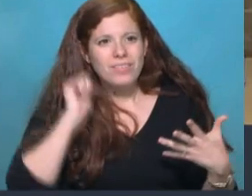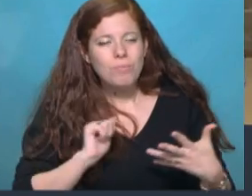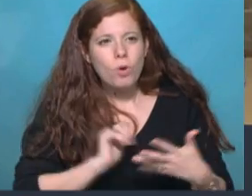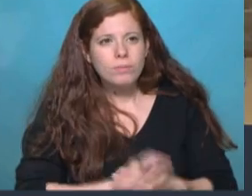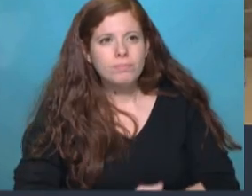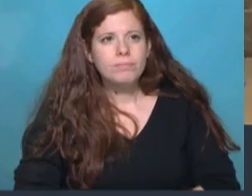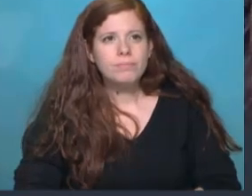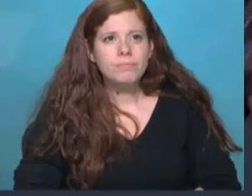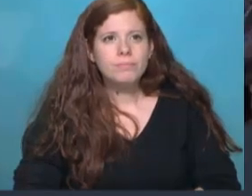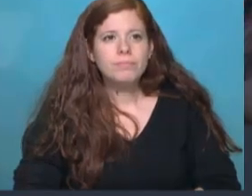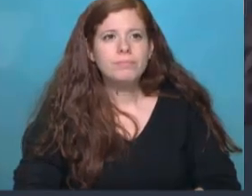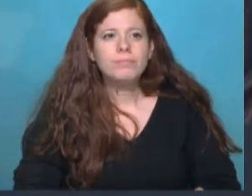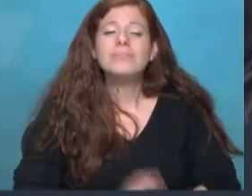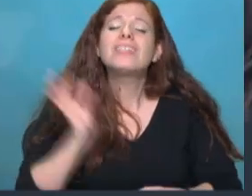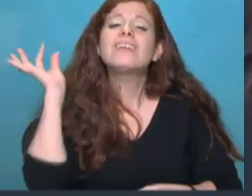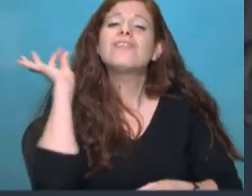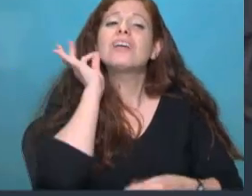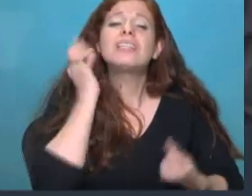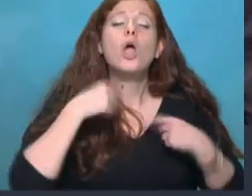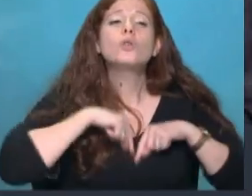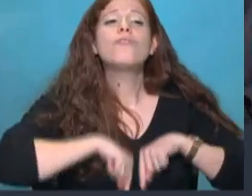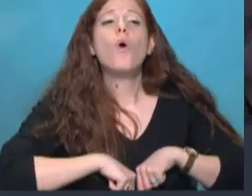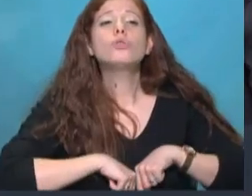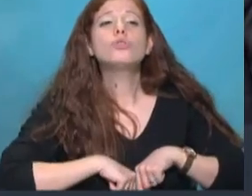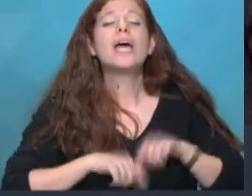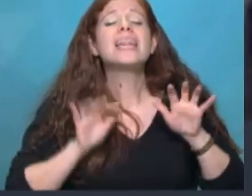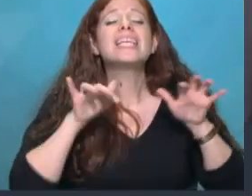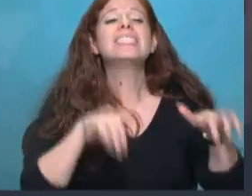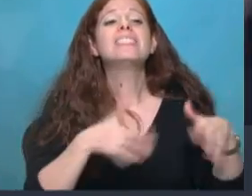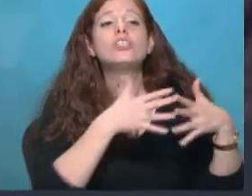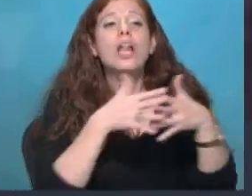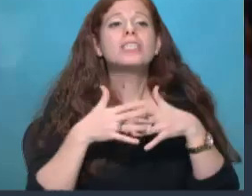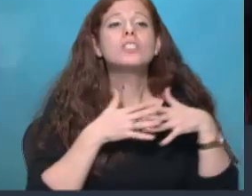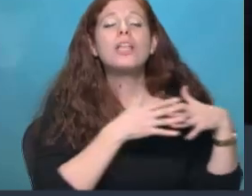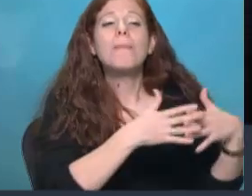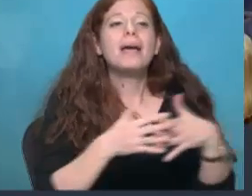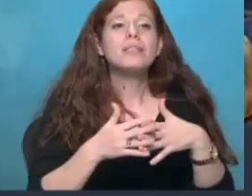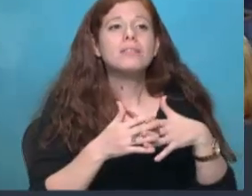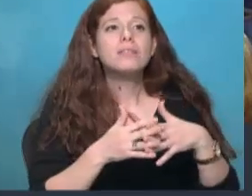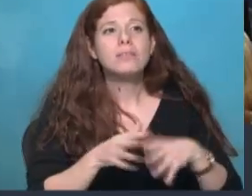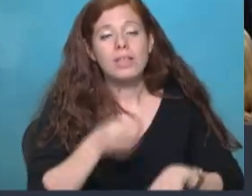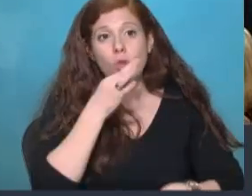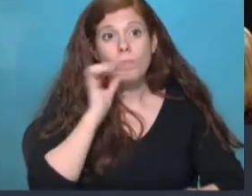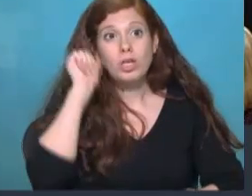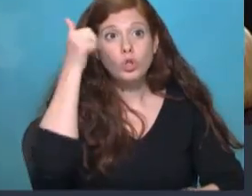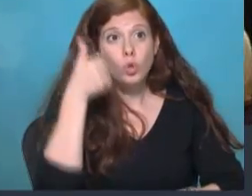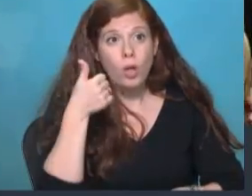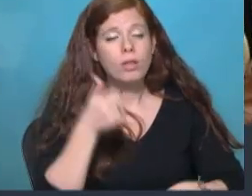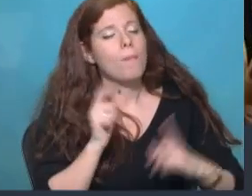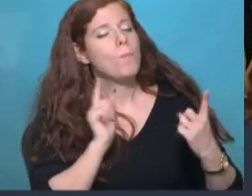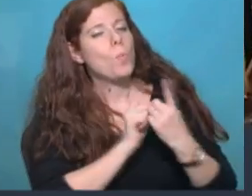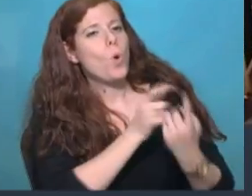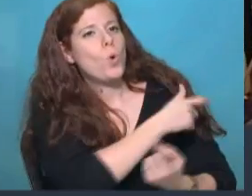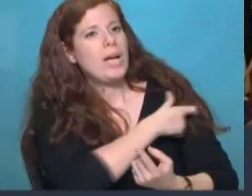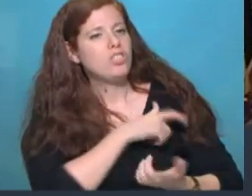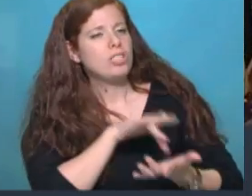Madam Speaker, the President of the United States. נאום ראשון על מצב האומה מול קונגרס שנמצא בשליטה חלקית